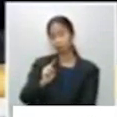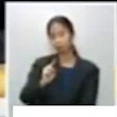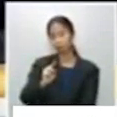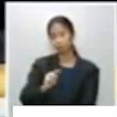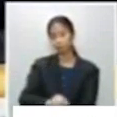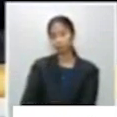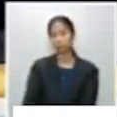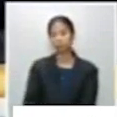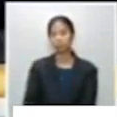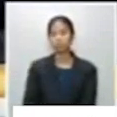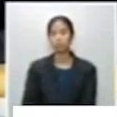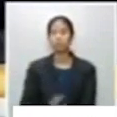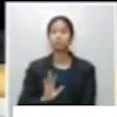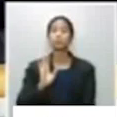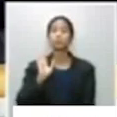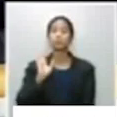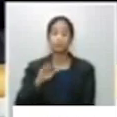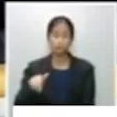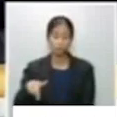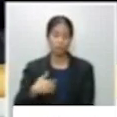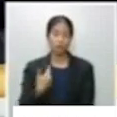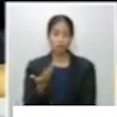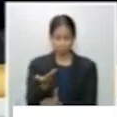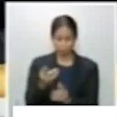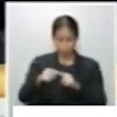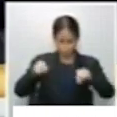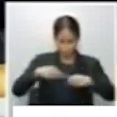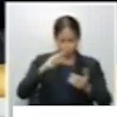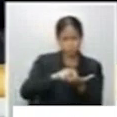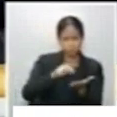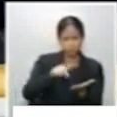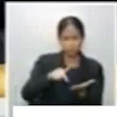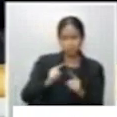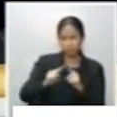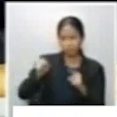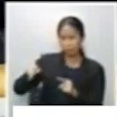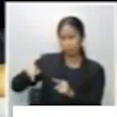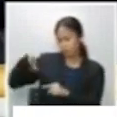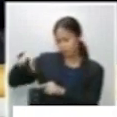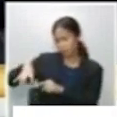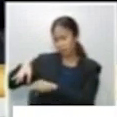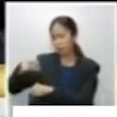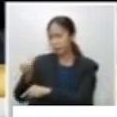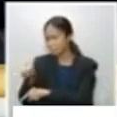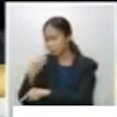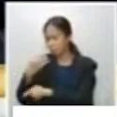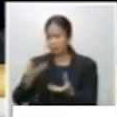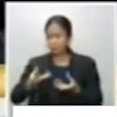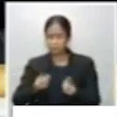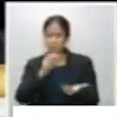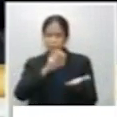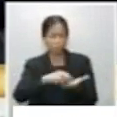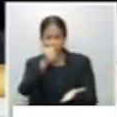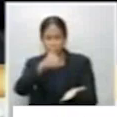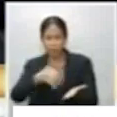บอกว่าไงบอกว่าทำเลเลี้ยงสัตว์ผมยังงงอยู่ท่านประธานอยู่เฉยบอกทำเลสัตว์ออกเอกสารสิทธิ์ไม่